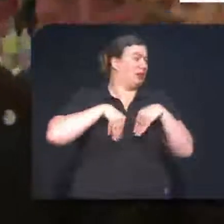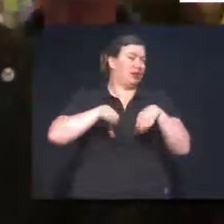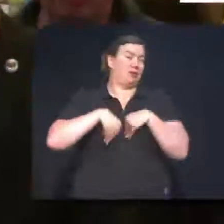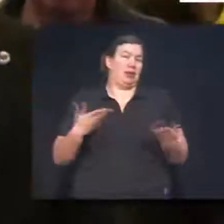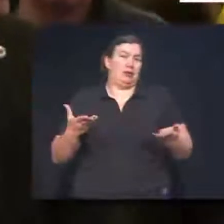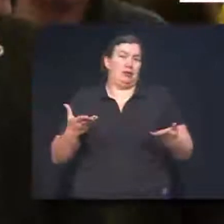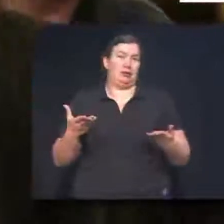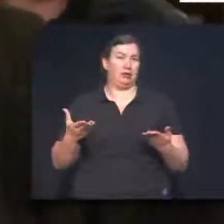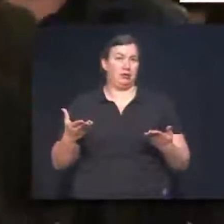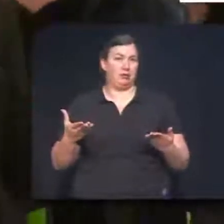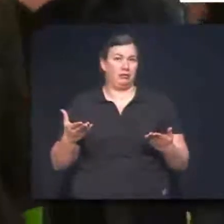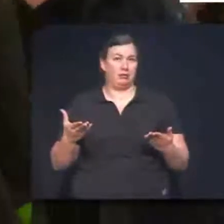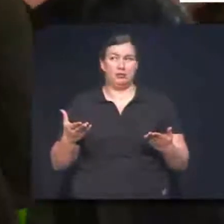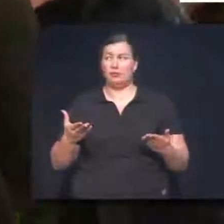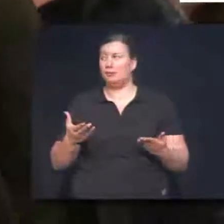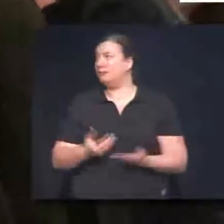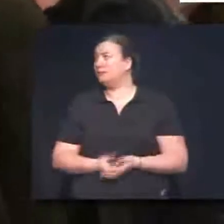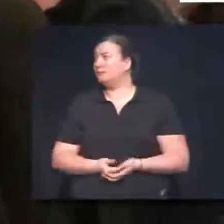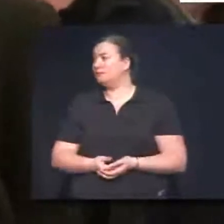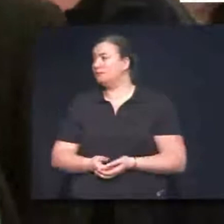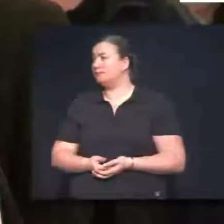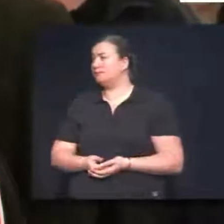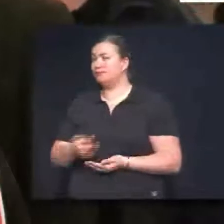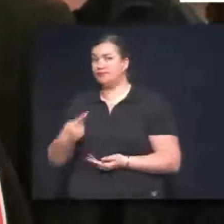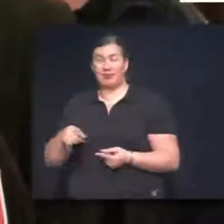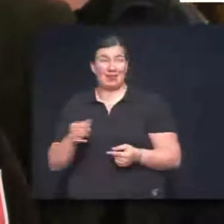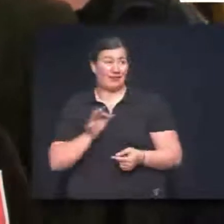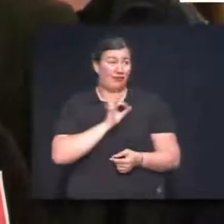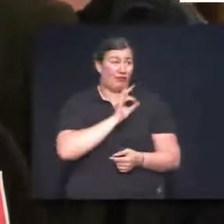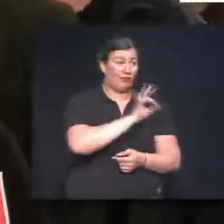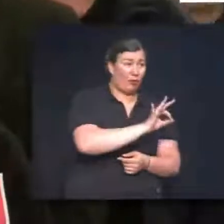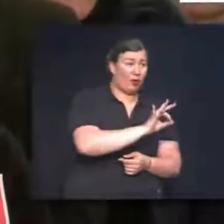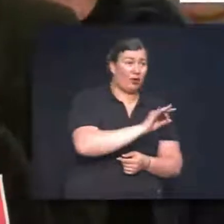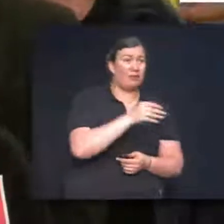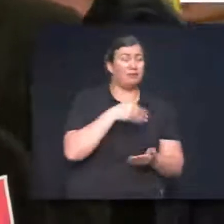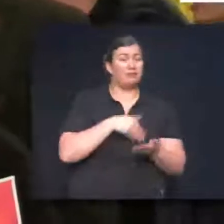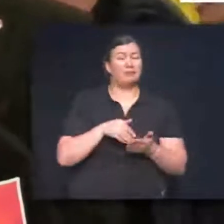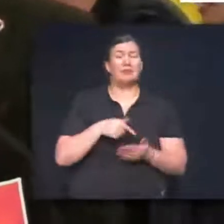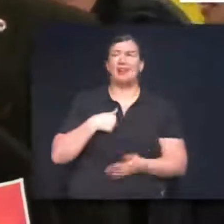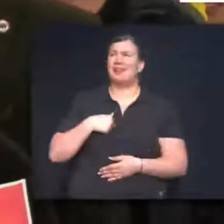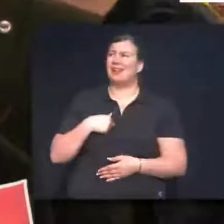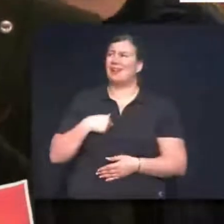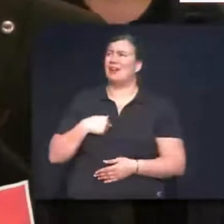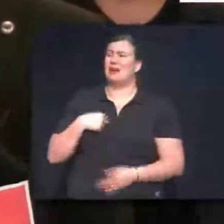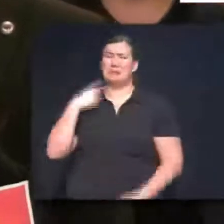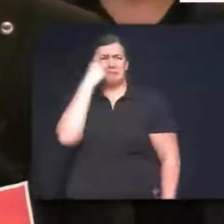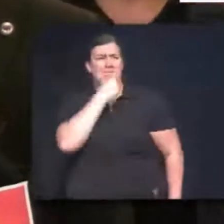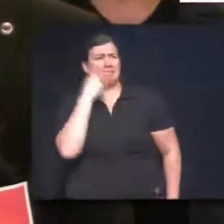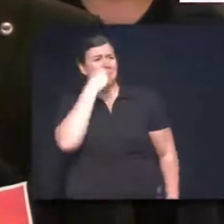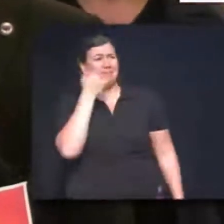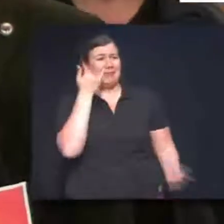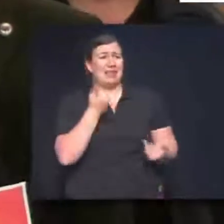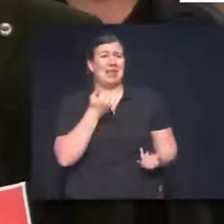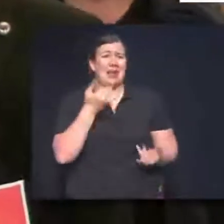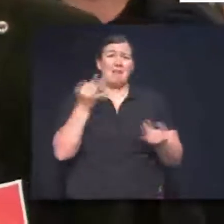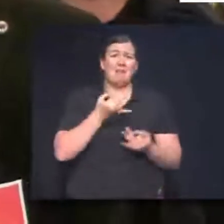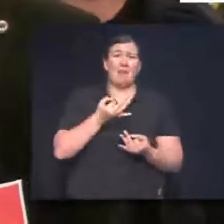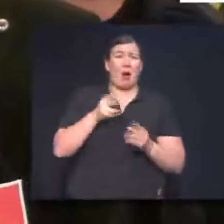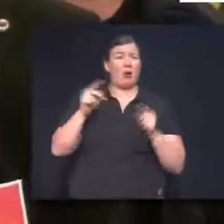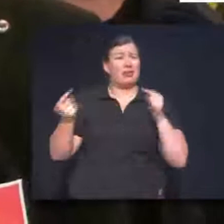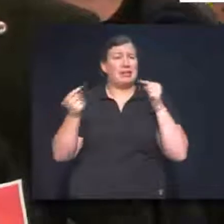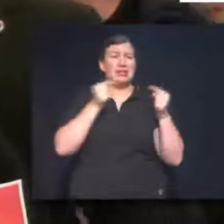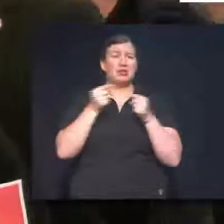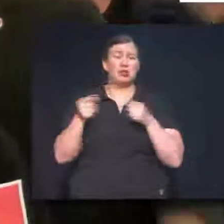weiter geht's bei Pro also ich muss mich ja schon sehr wundern dass wir jetzt hier über grundlegende Menschenrechte diskutieren müssen aber